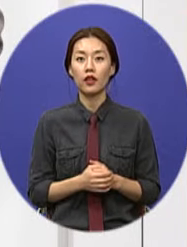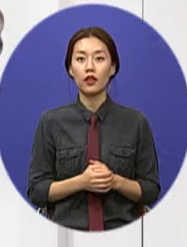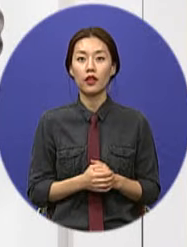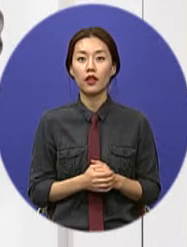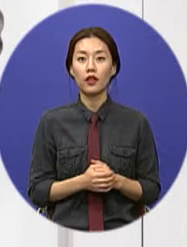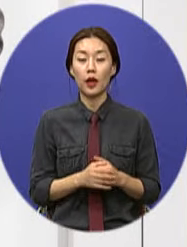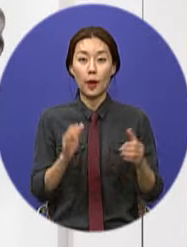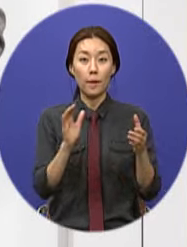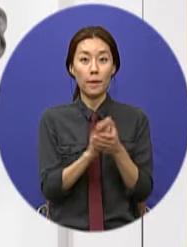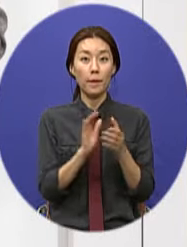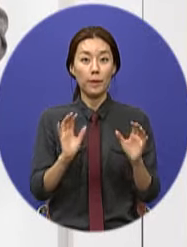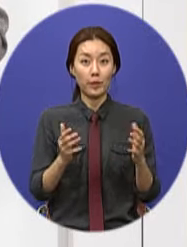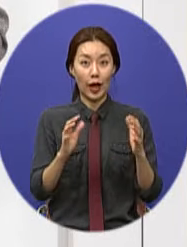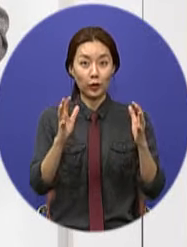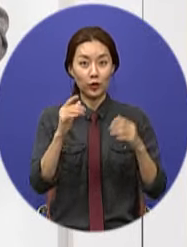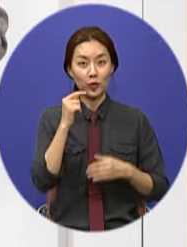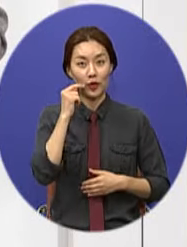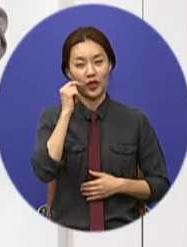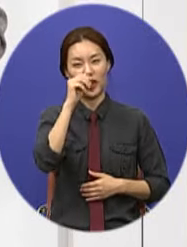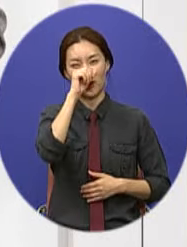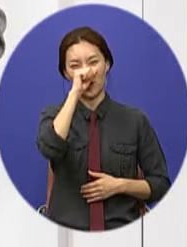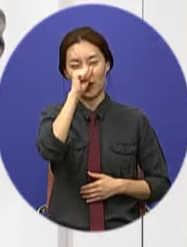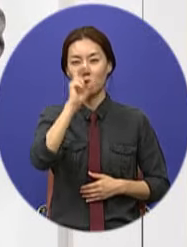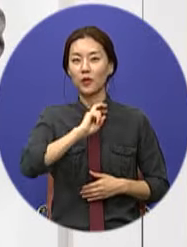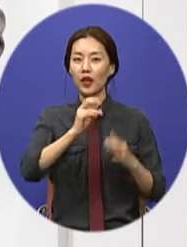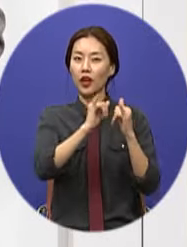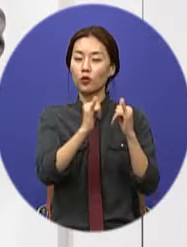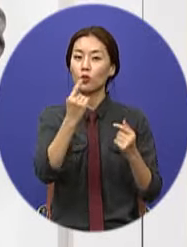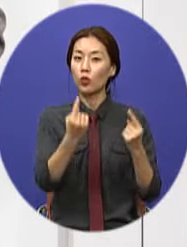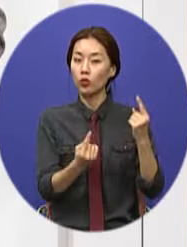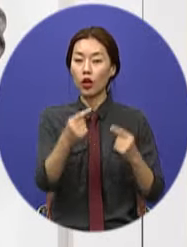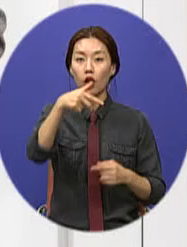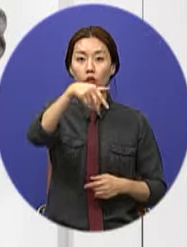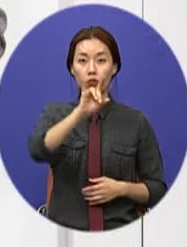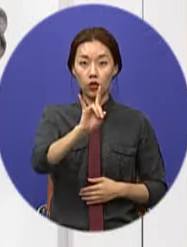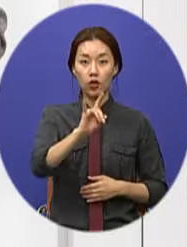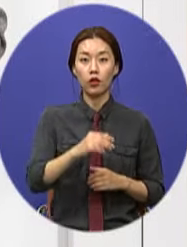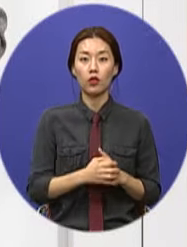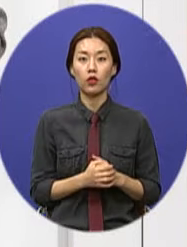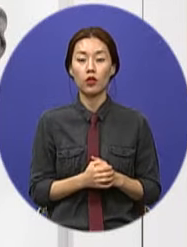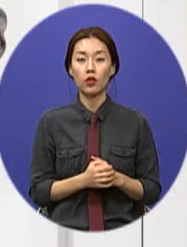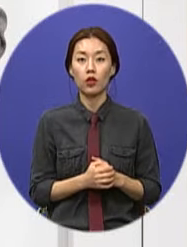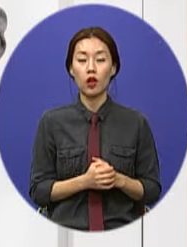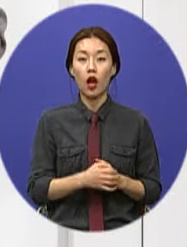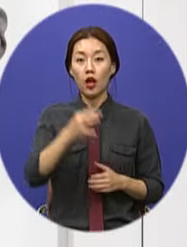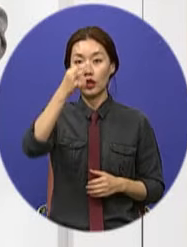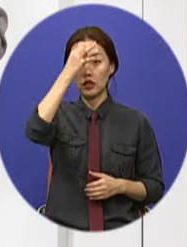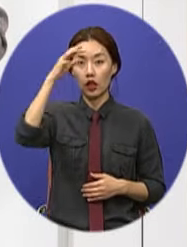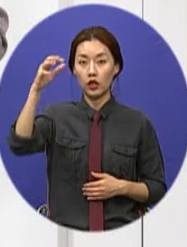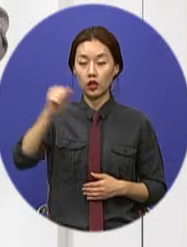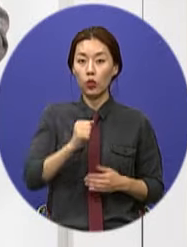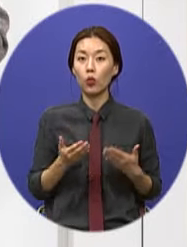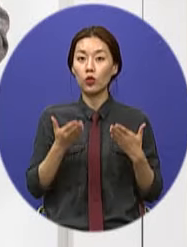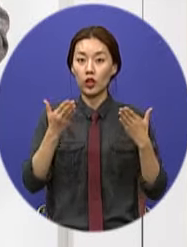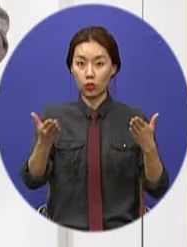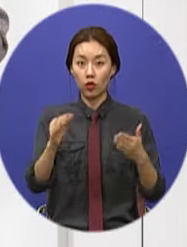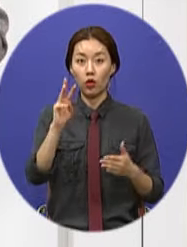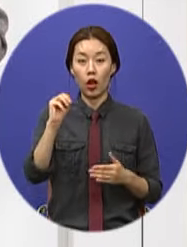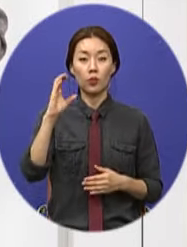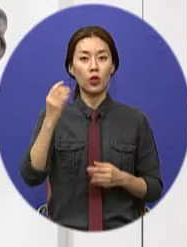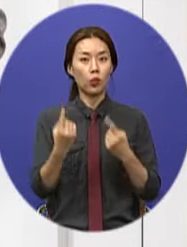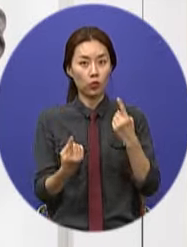박수 치며 인기 좋은 가수보다도 제. 재능으로 기부하는